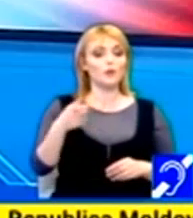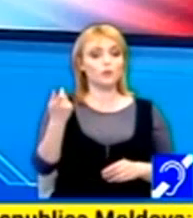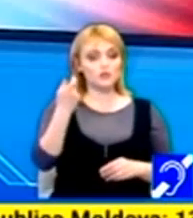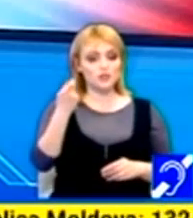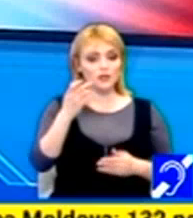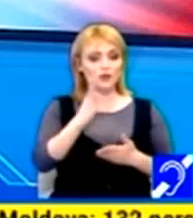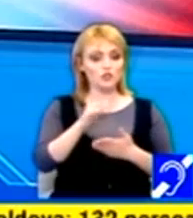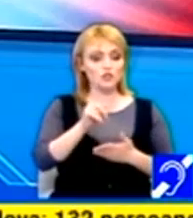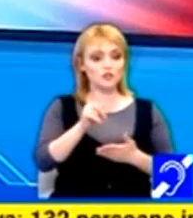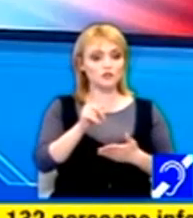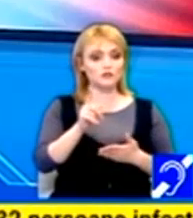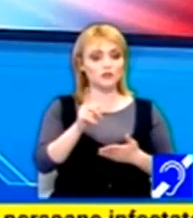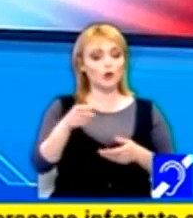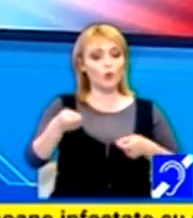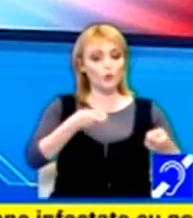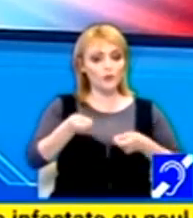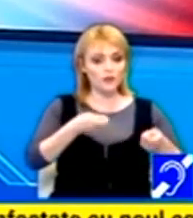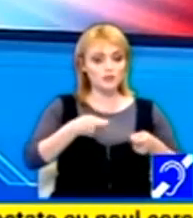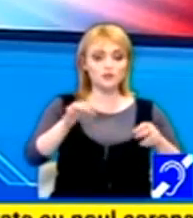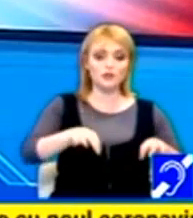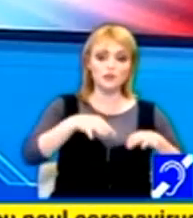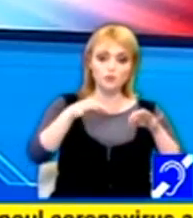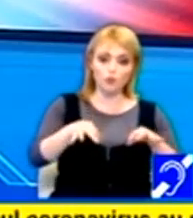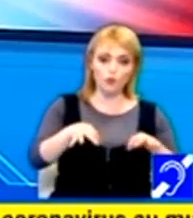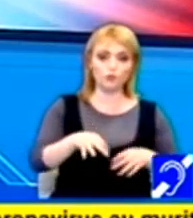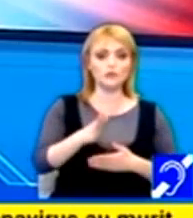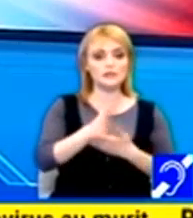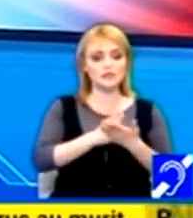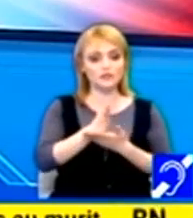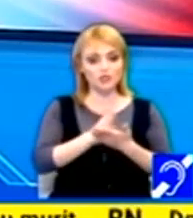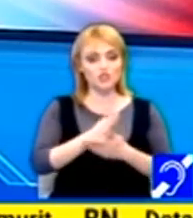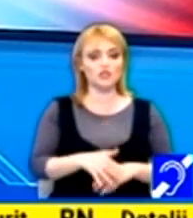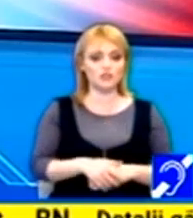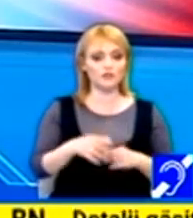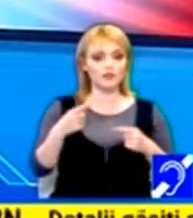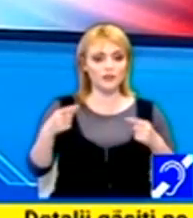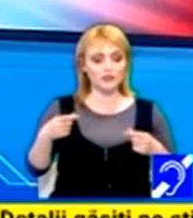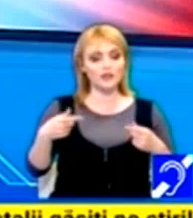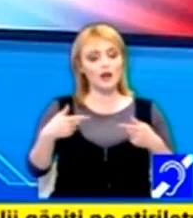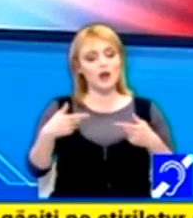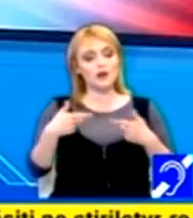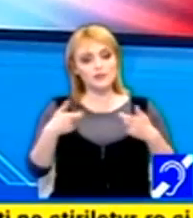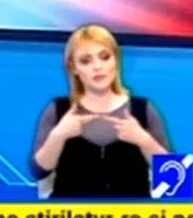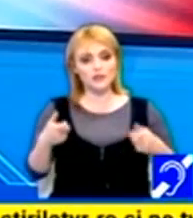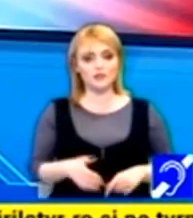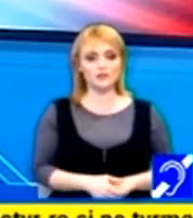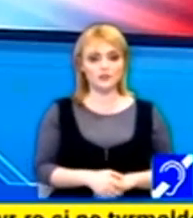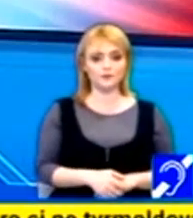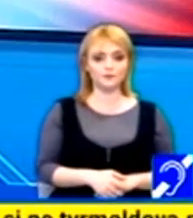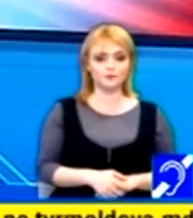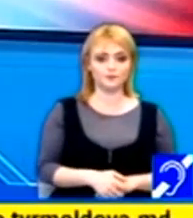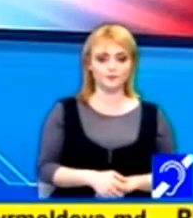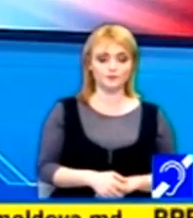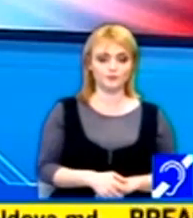peste 20% îi revine comerțului, transporturilor, serviciilor de cazare, iar restul administrației publice, apărării,